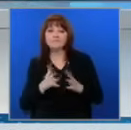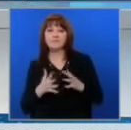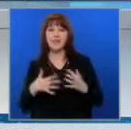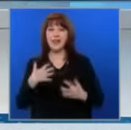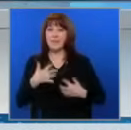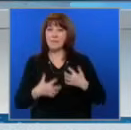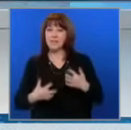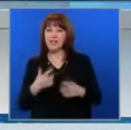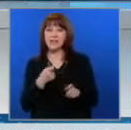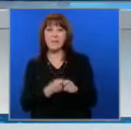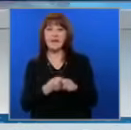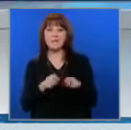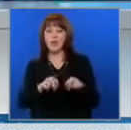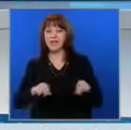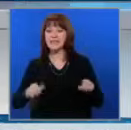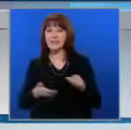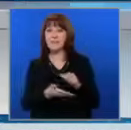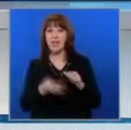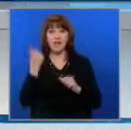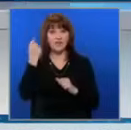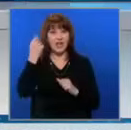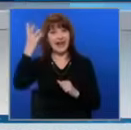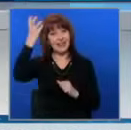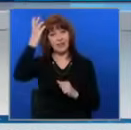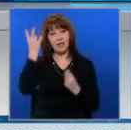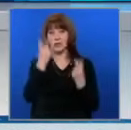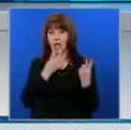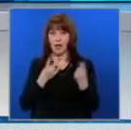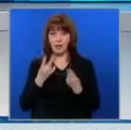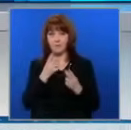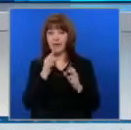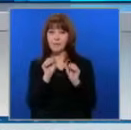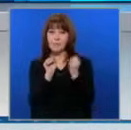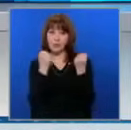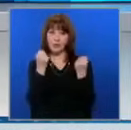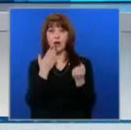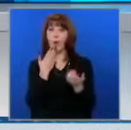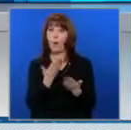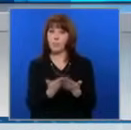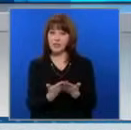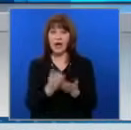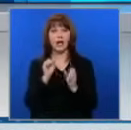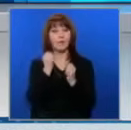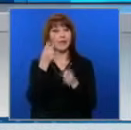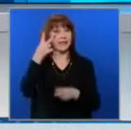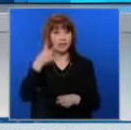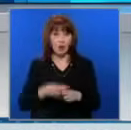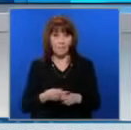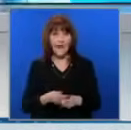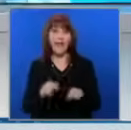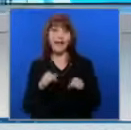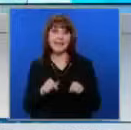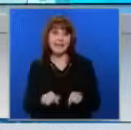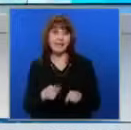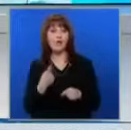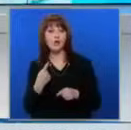напрежението, създадено от земеделците. Вчера държавата се разбра с протестиращите и те обещаха, че протестите спират. Днес